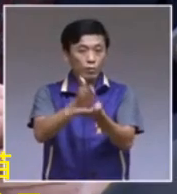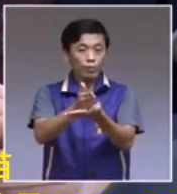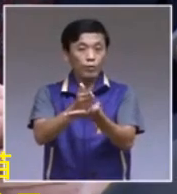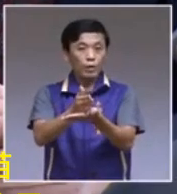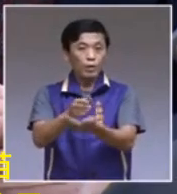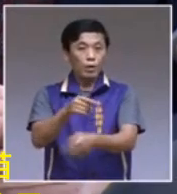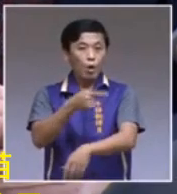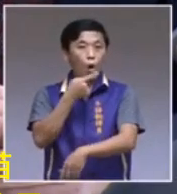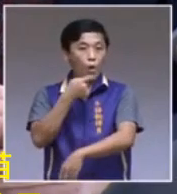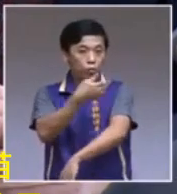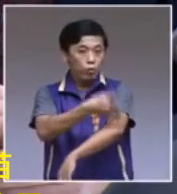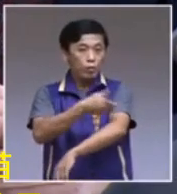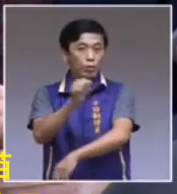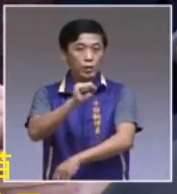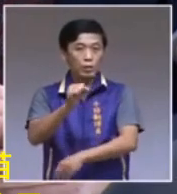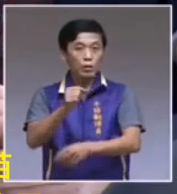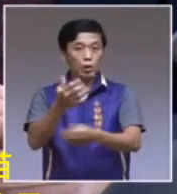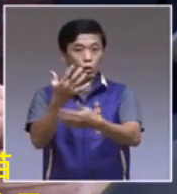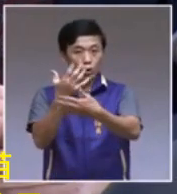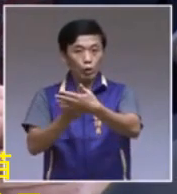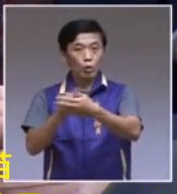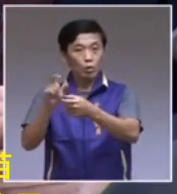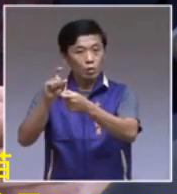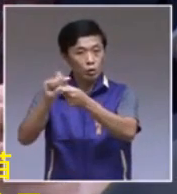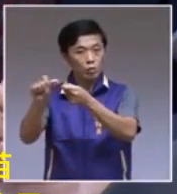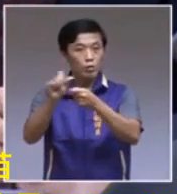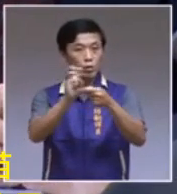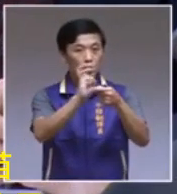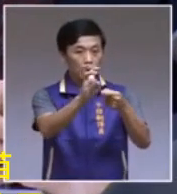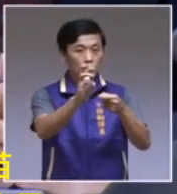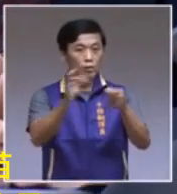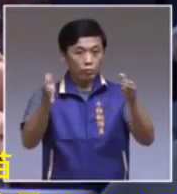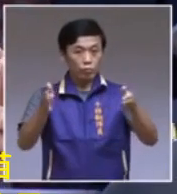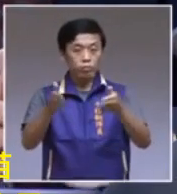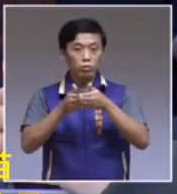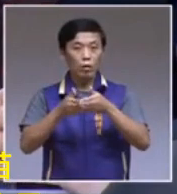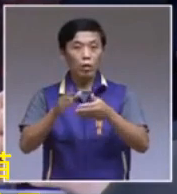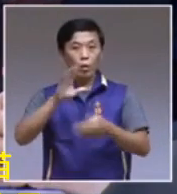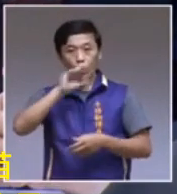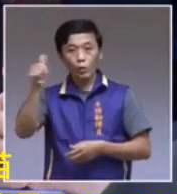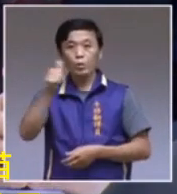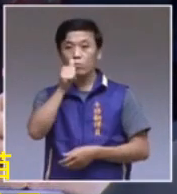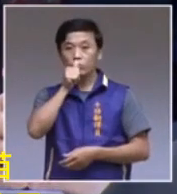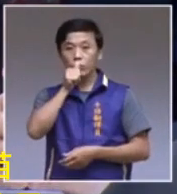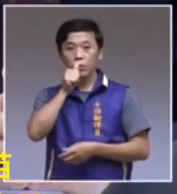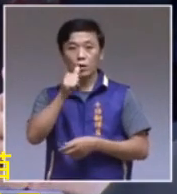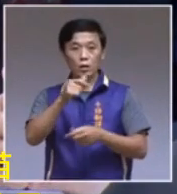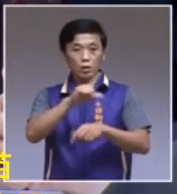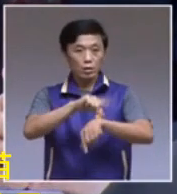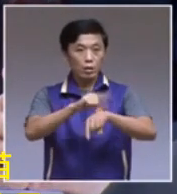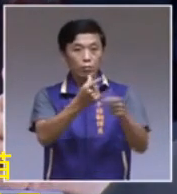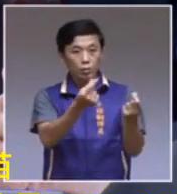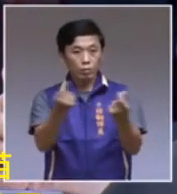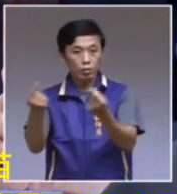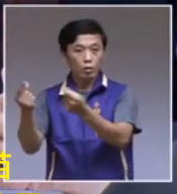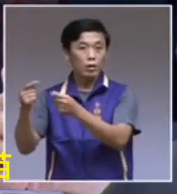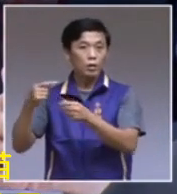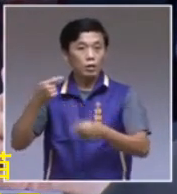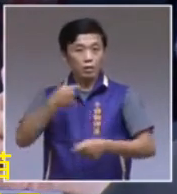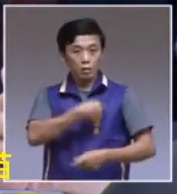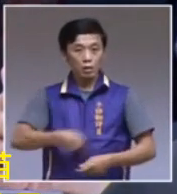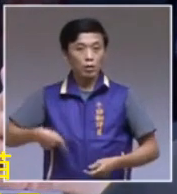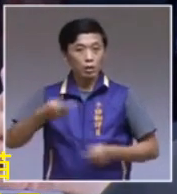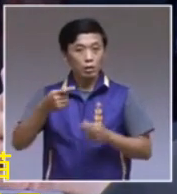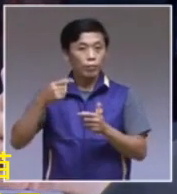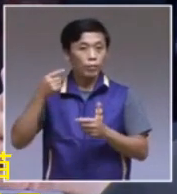观15分钟到30分钟非常重要。那回家之后要定时的量体温记录，多喝